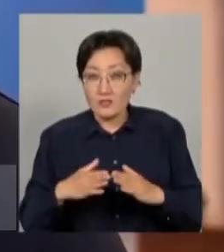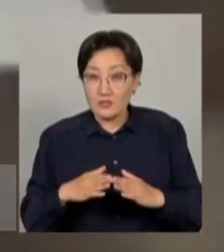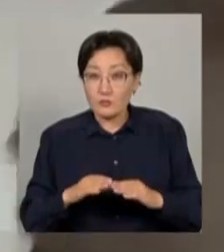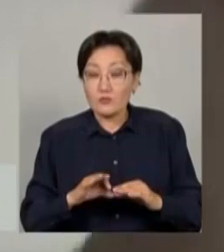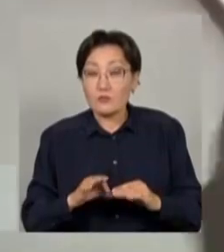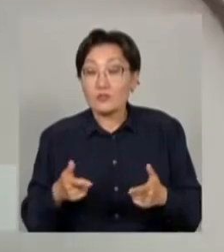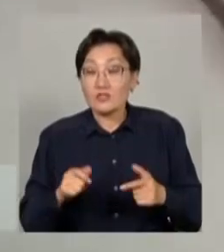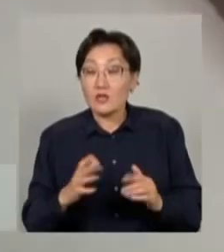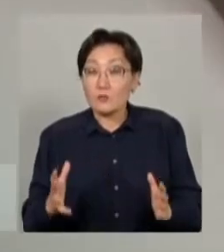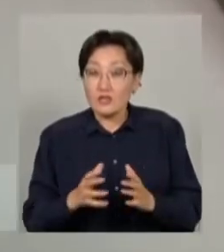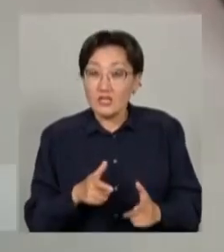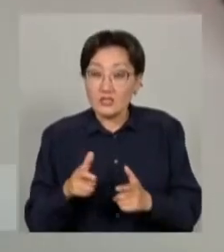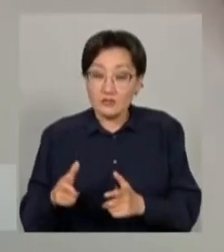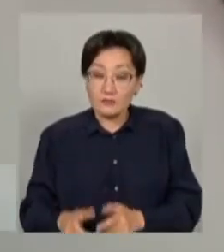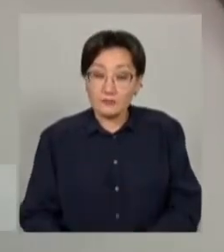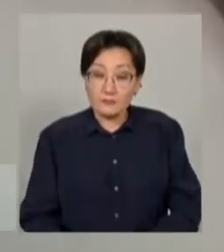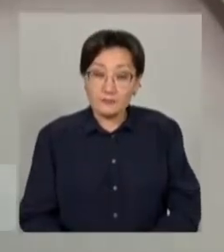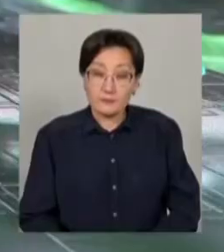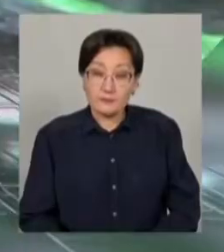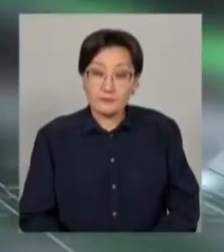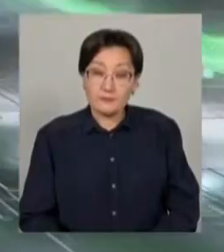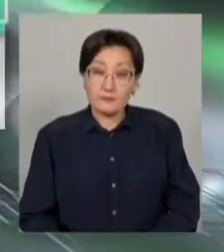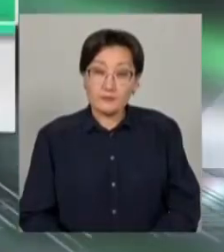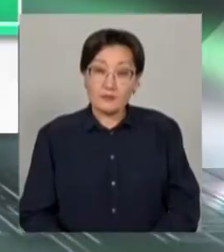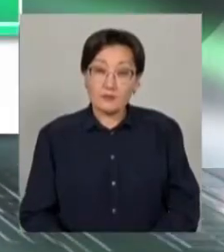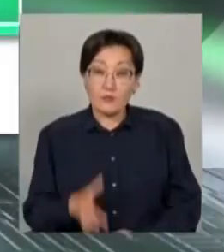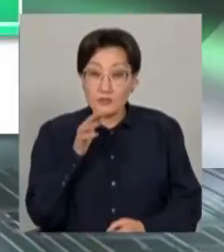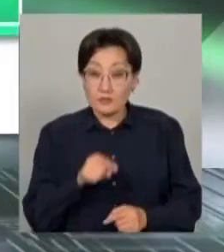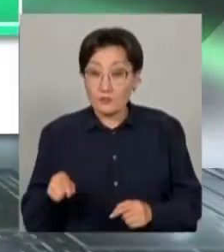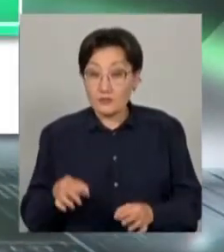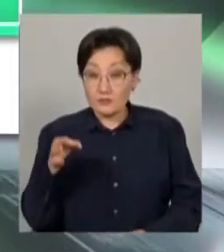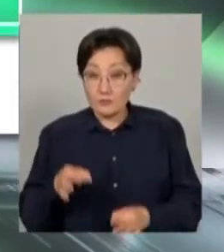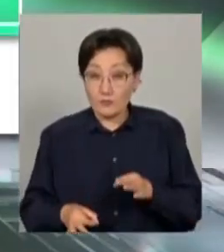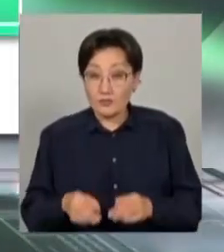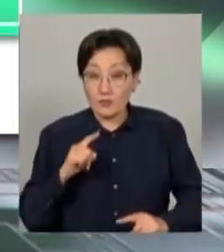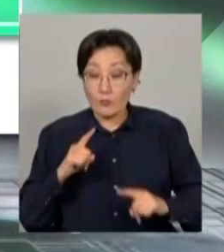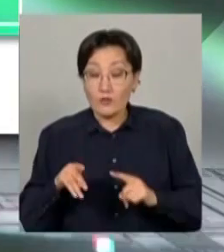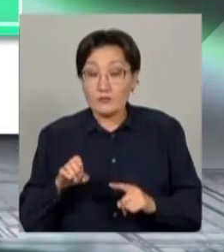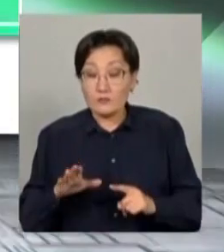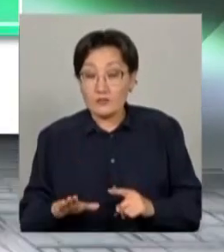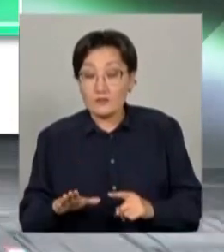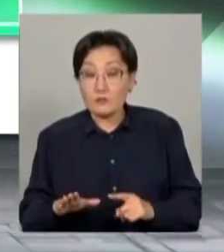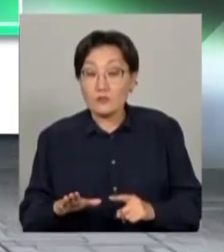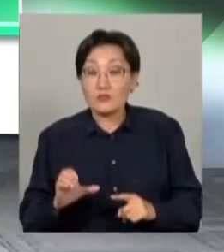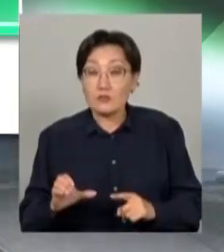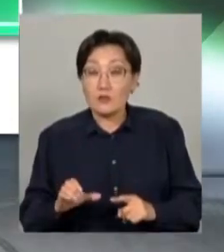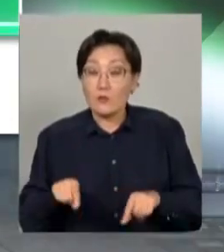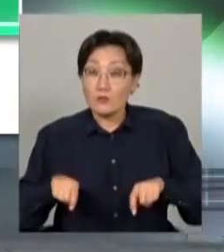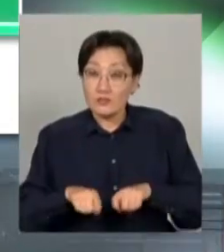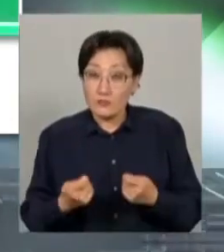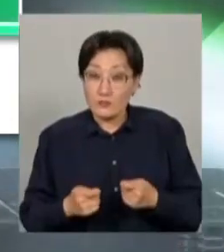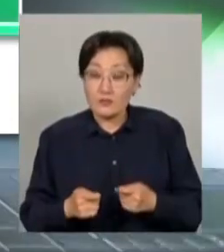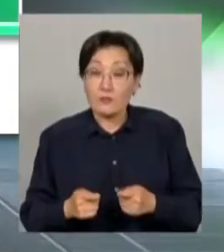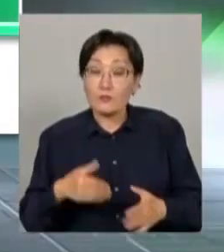ДП, где хранилось оружие. В период судебного разбирательства Кудибаев Сирик Мырзакулович, нарушив